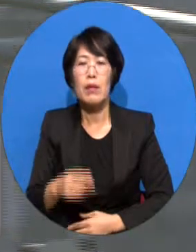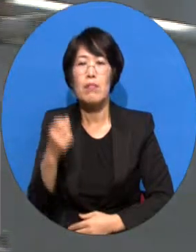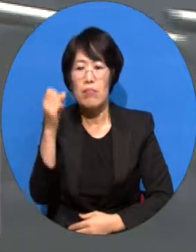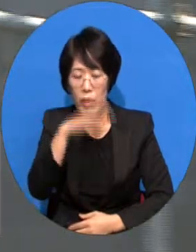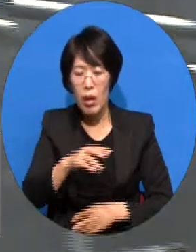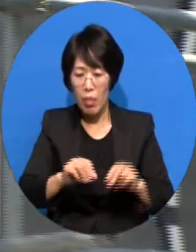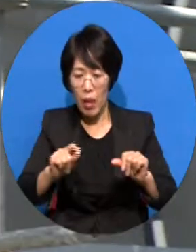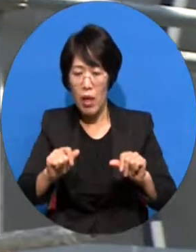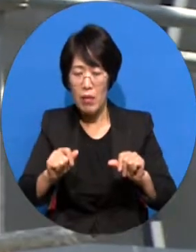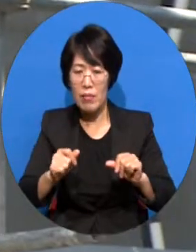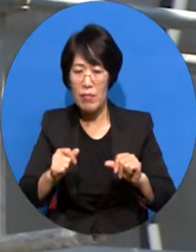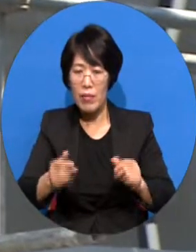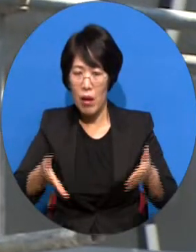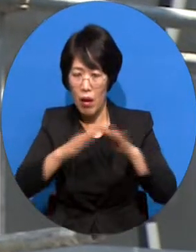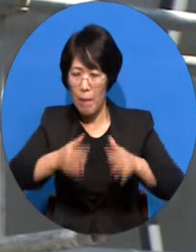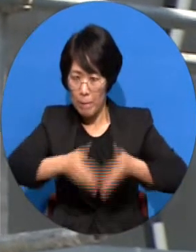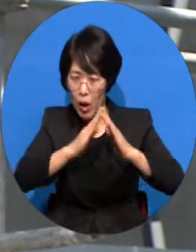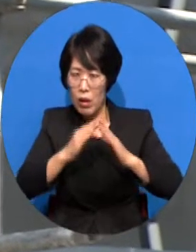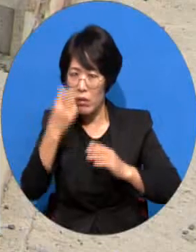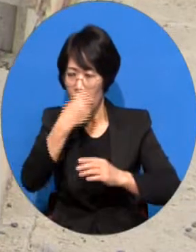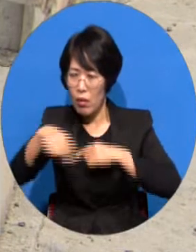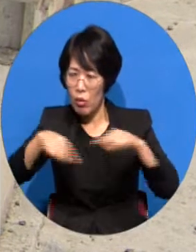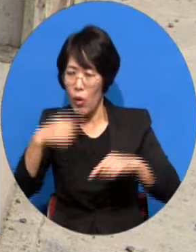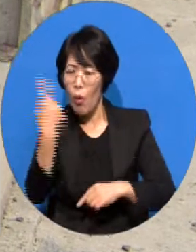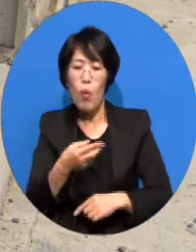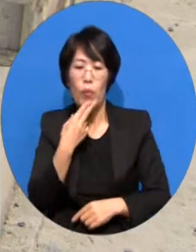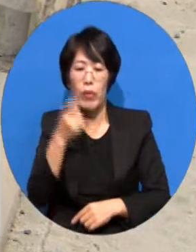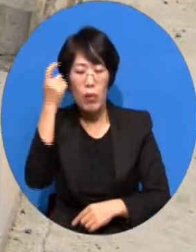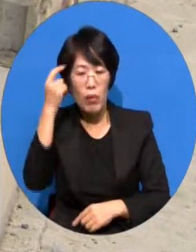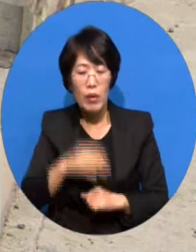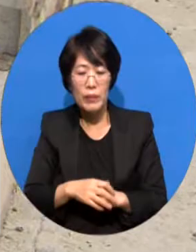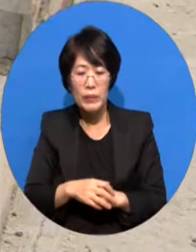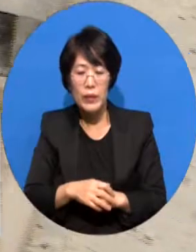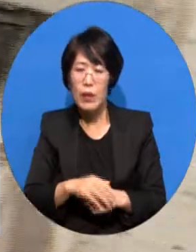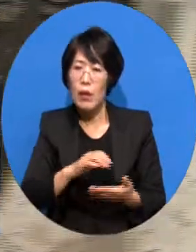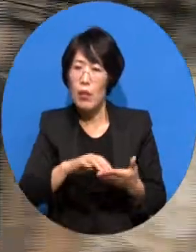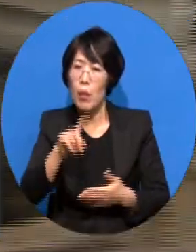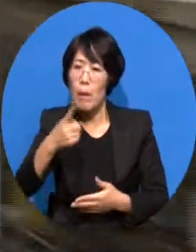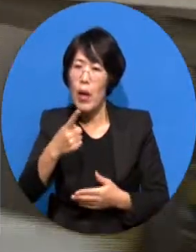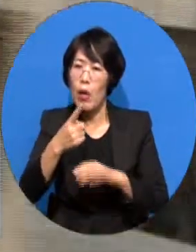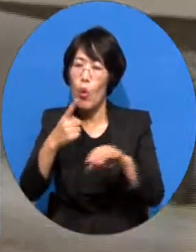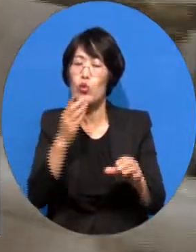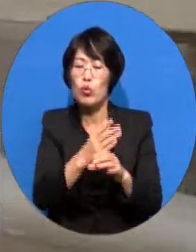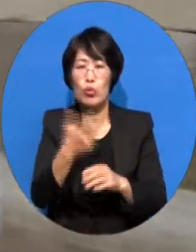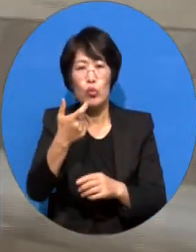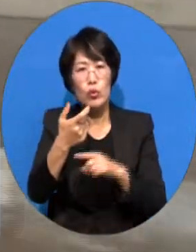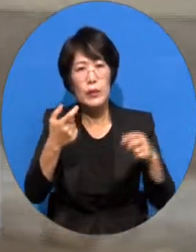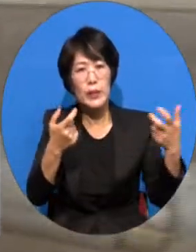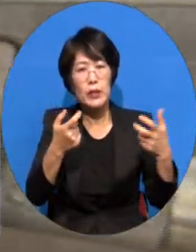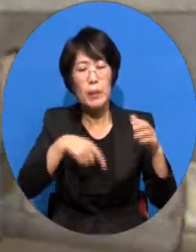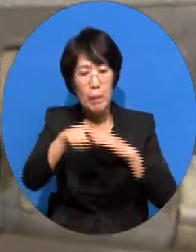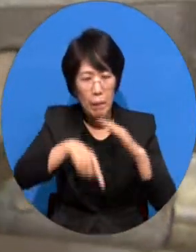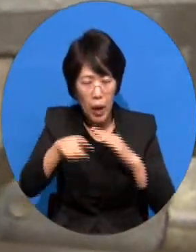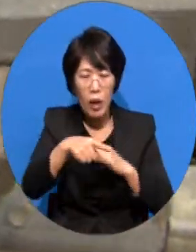건물을 지을 해안 감소 카이 커리 않아요 이론이 들어올리기 없잖아요 식단에 단 60 70분 내나 다해 와서도 1